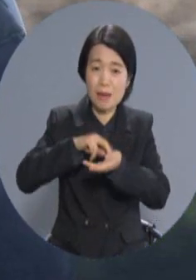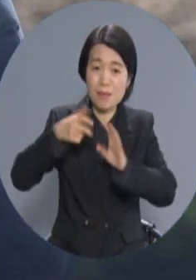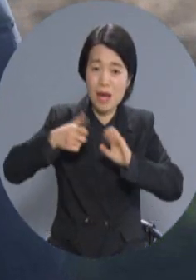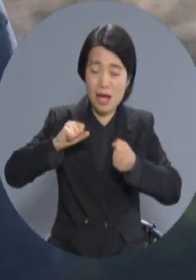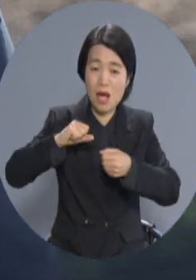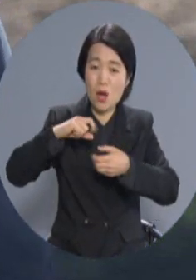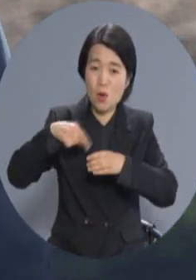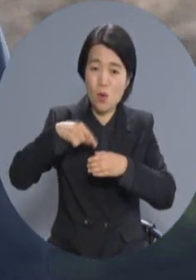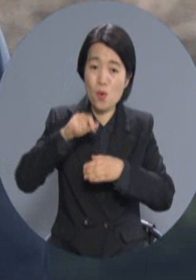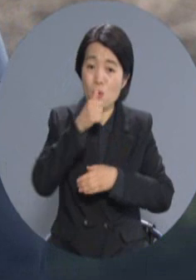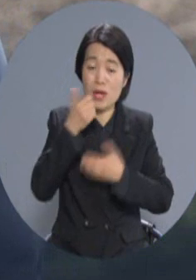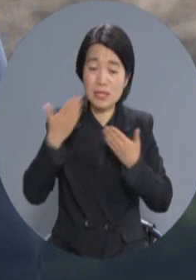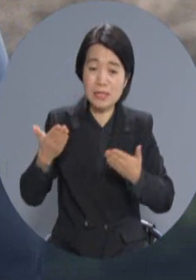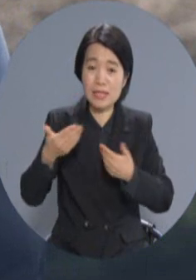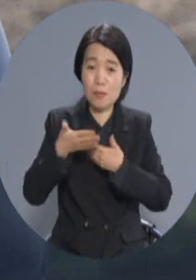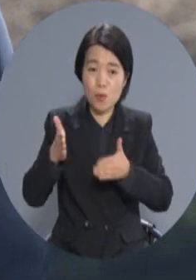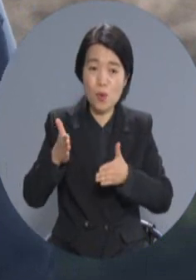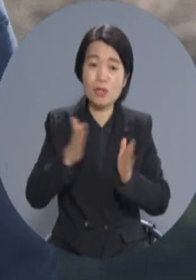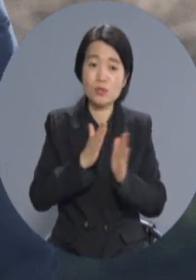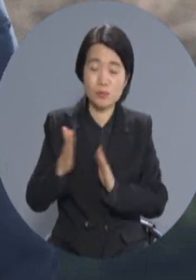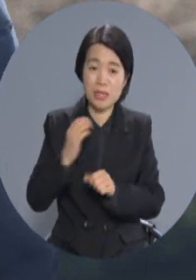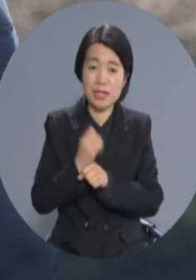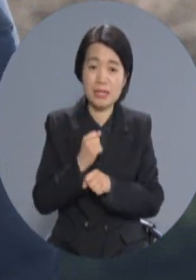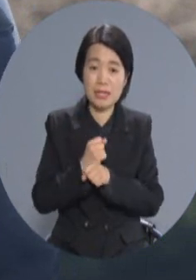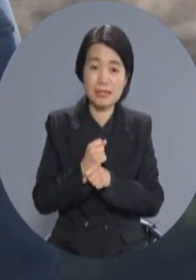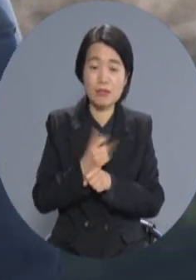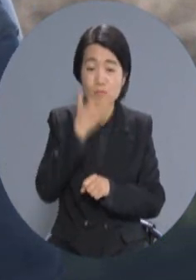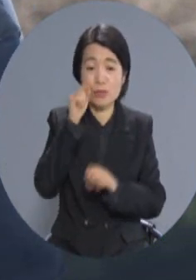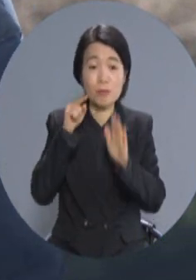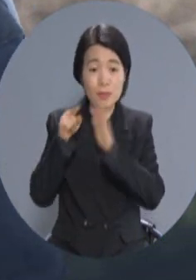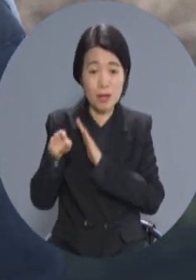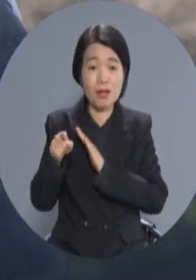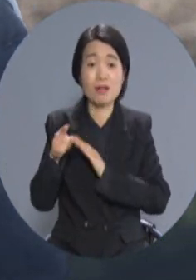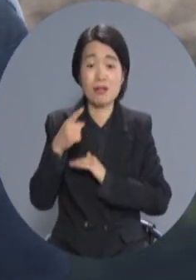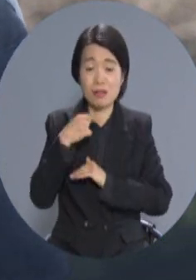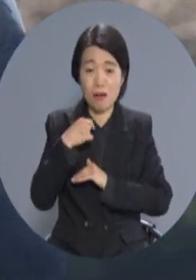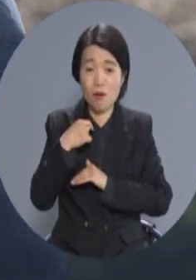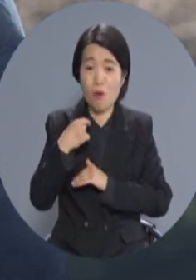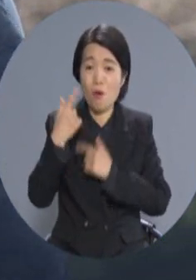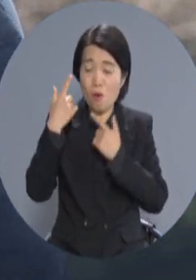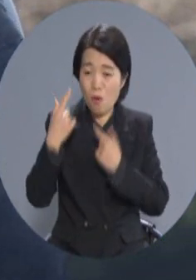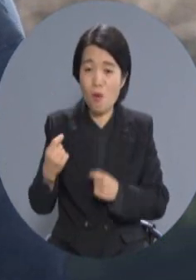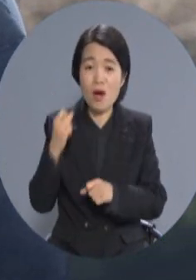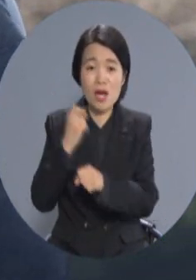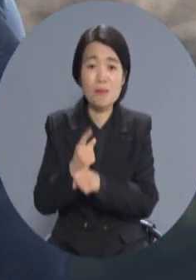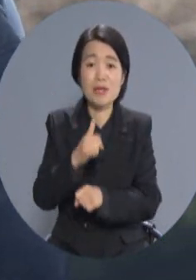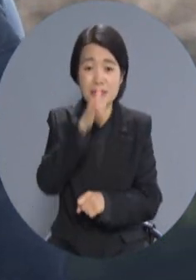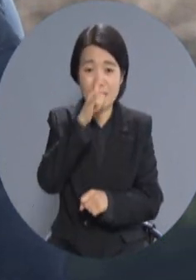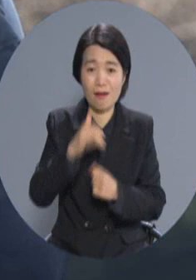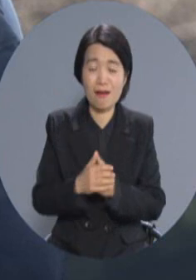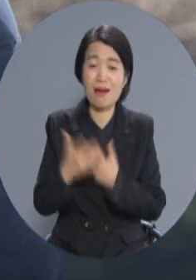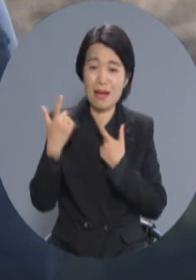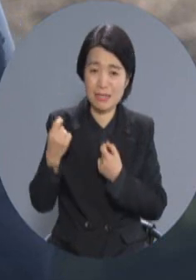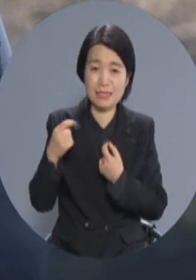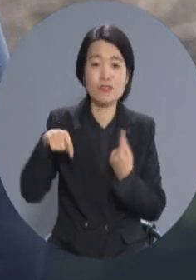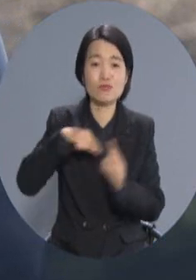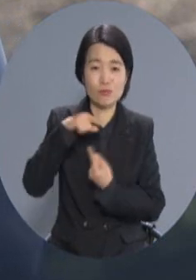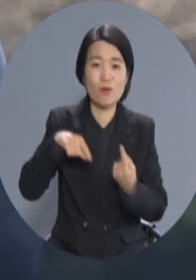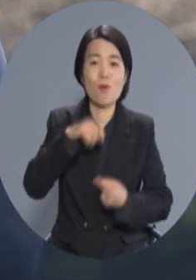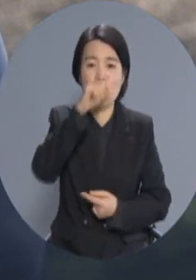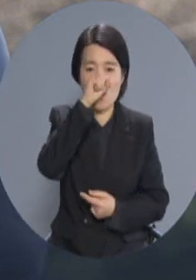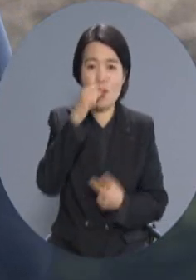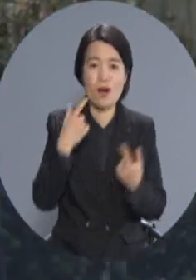어떻겠냐. 그래서 부스를 하나 해가지고 순천에도 이번에 갔더니 그런 것들이 있더라고요. 함께 그런